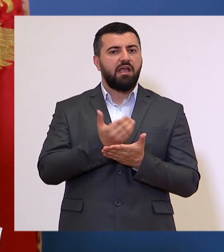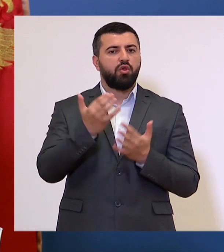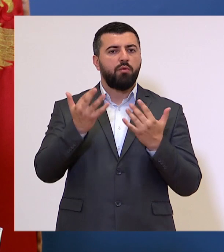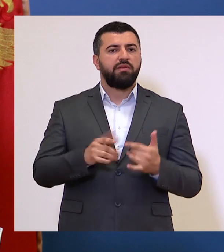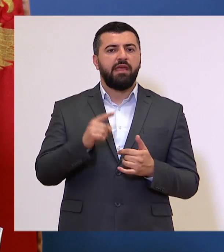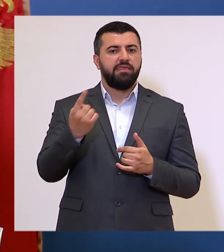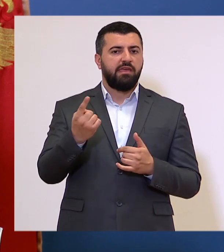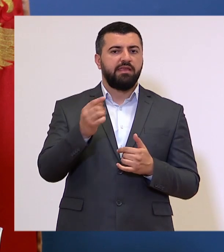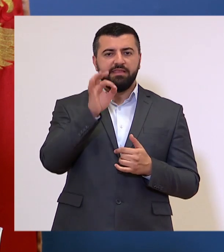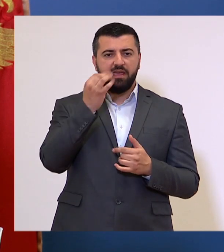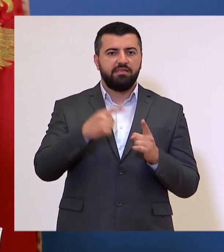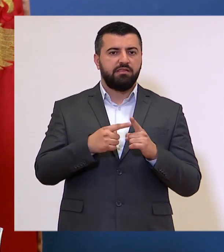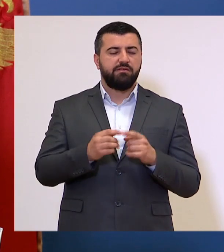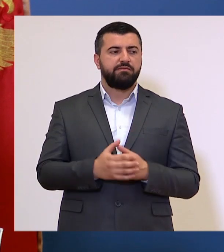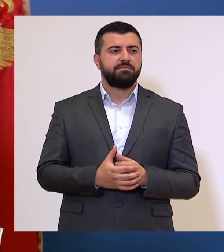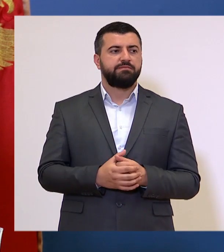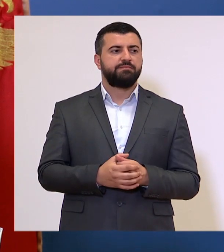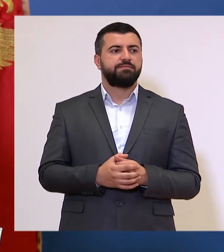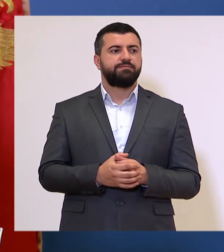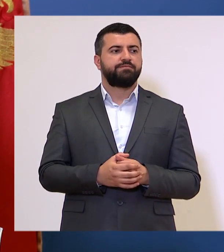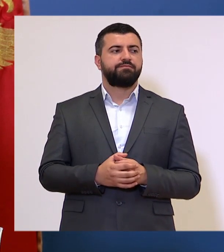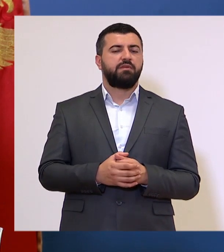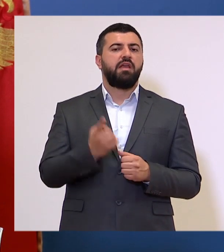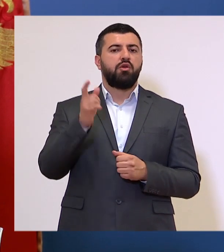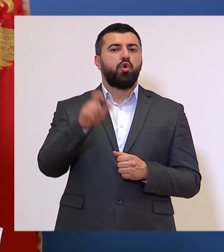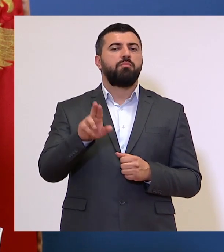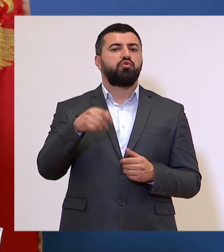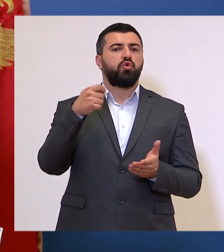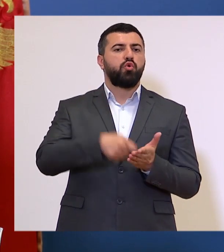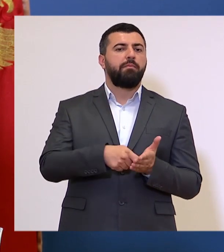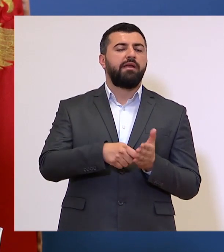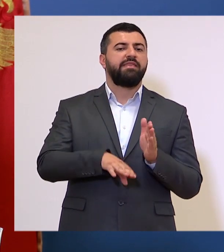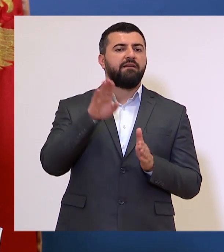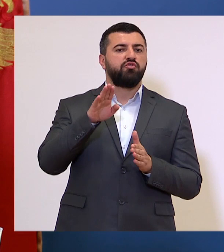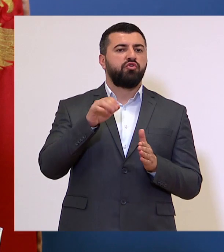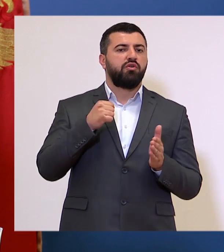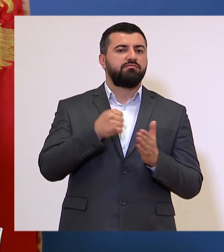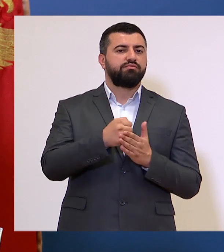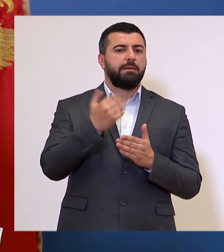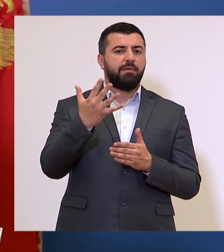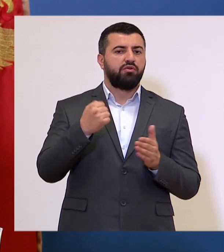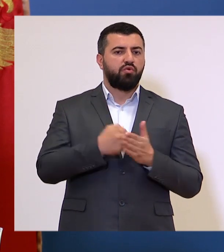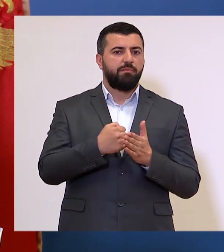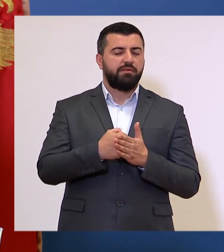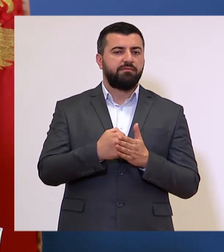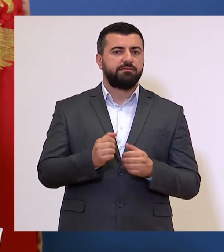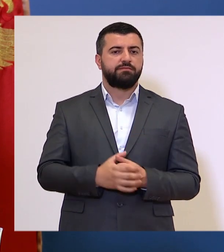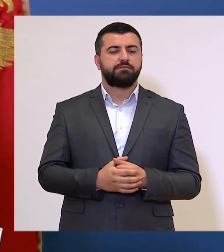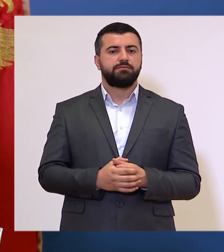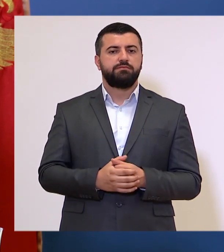obračunat ni jedan jedini cent. I jedna osoba može da kupi maksimalan broj zaštitnih maski od komada